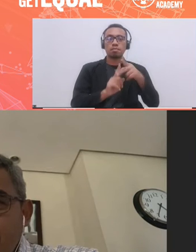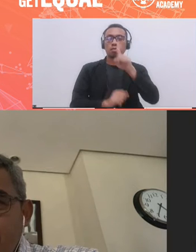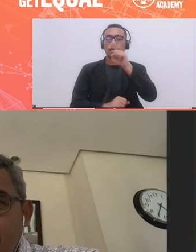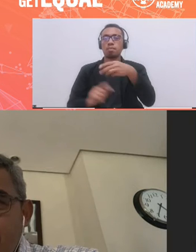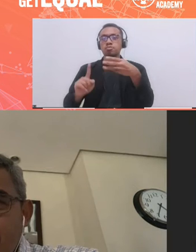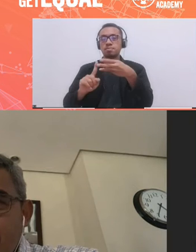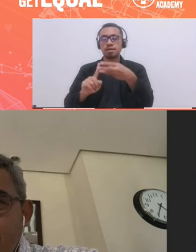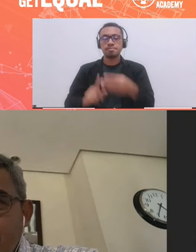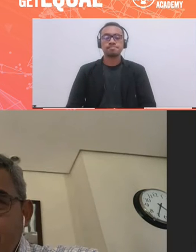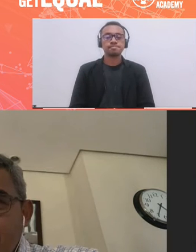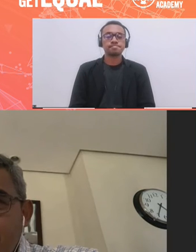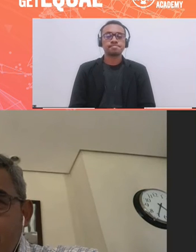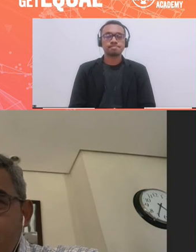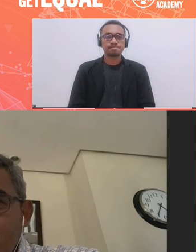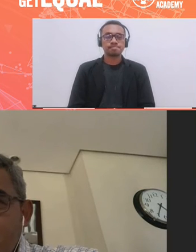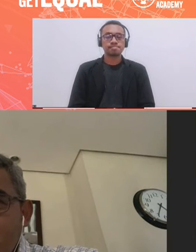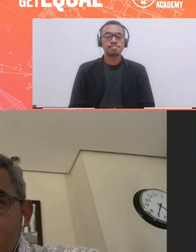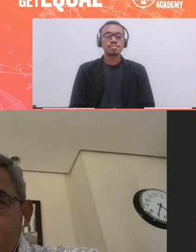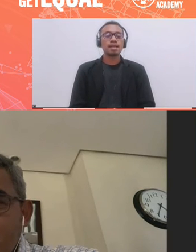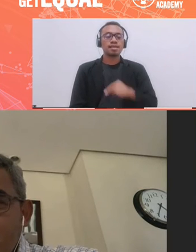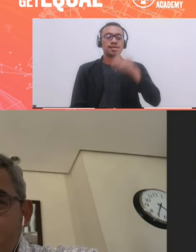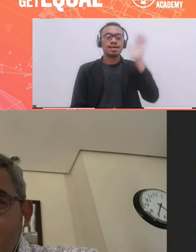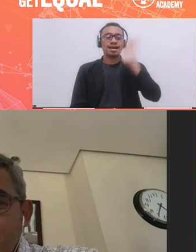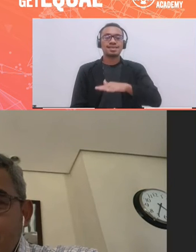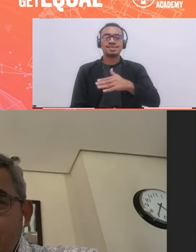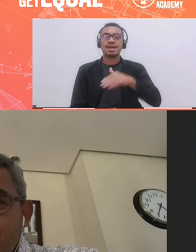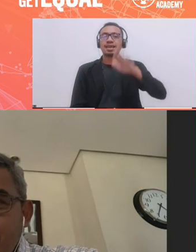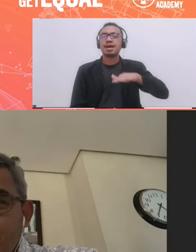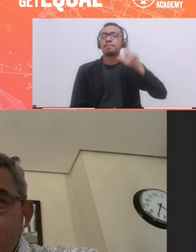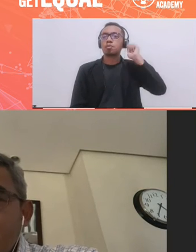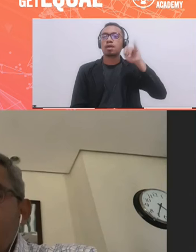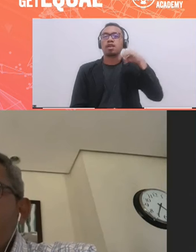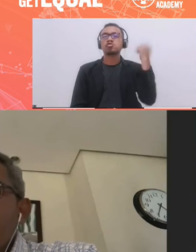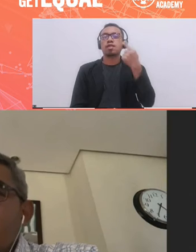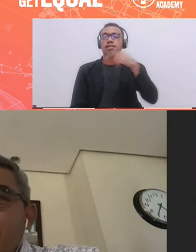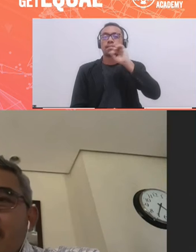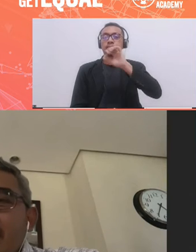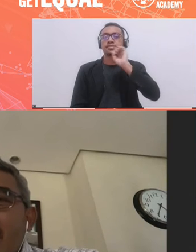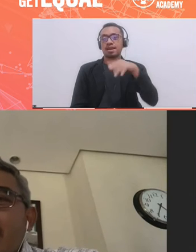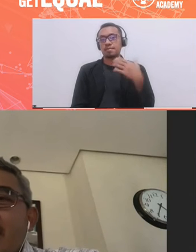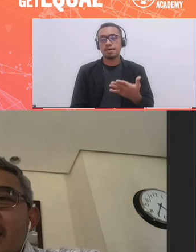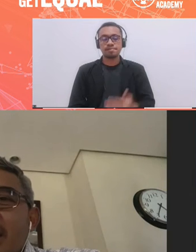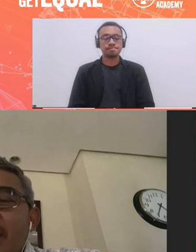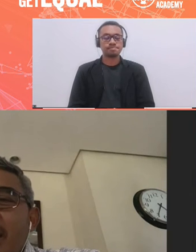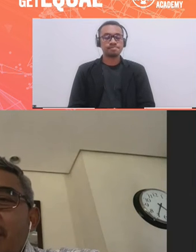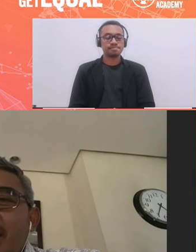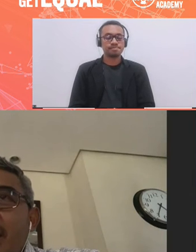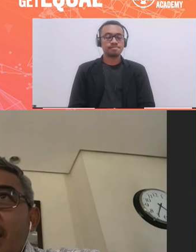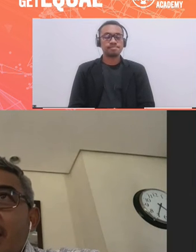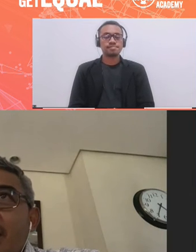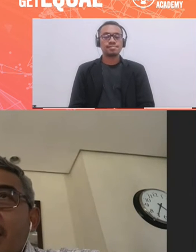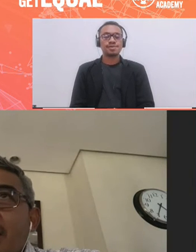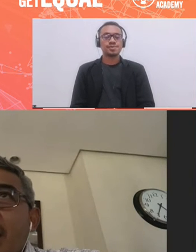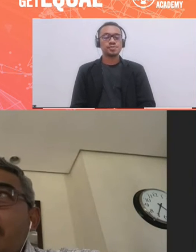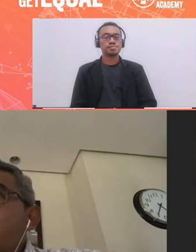anak-anak perempuan Indonesia yang luar biasa dalam rangka Hari Perayaan Anak Perempuan Internasional. Silakan, Kang Farhan. Saya sangat terkesan kepada Devi